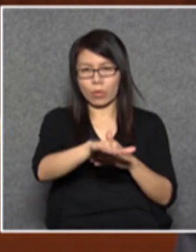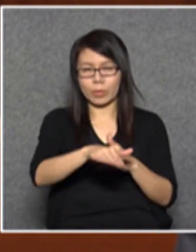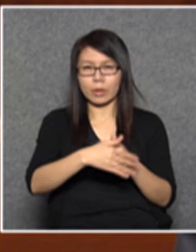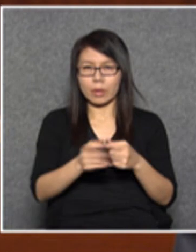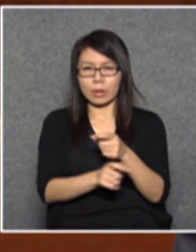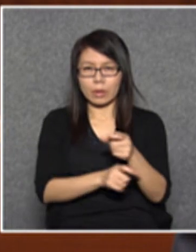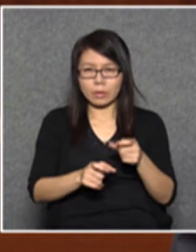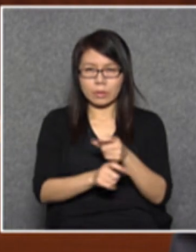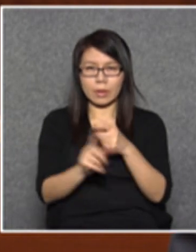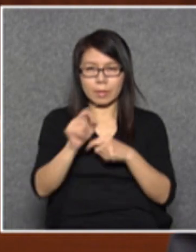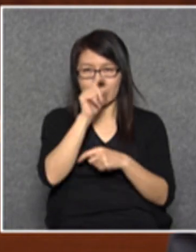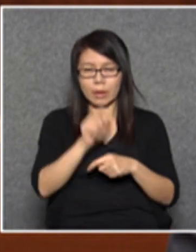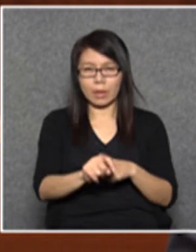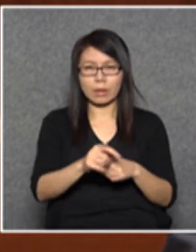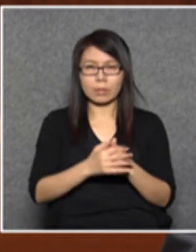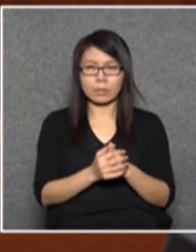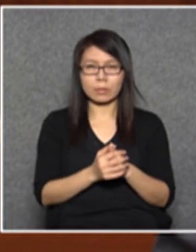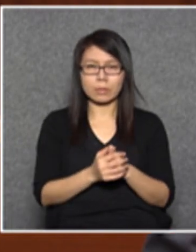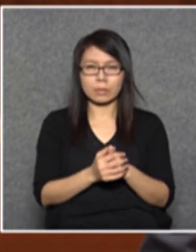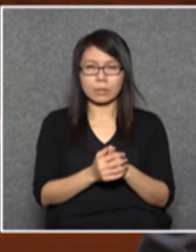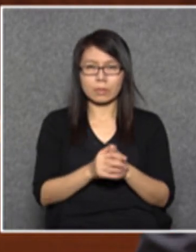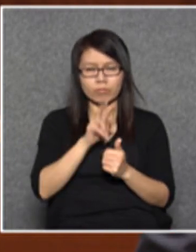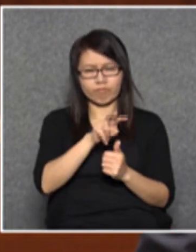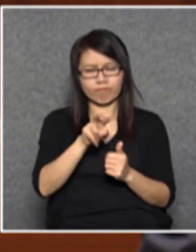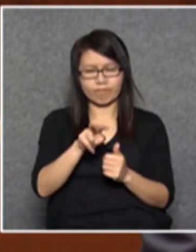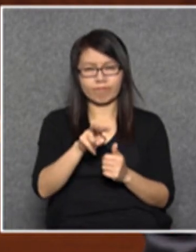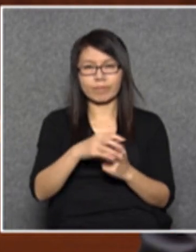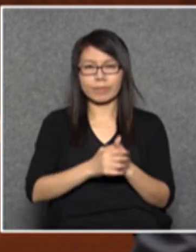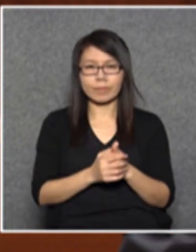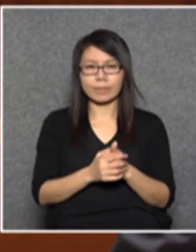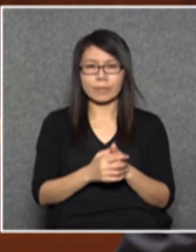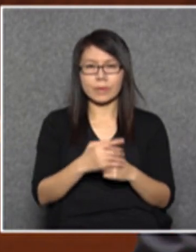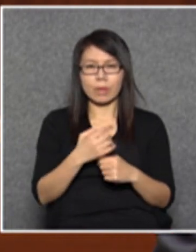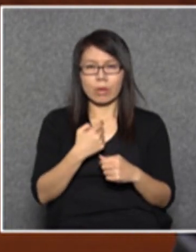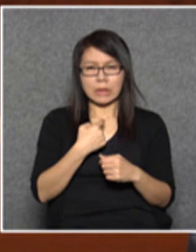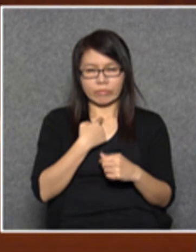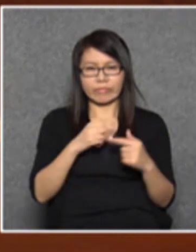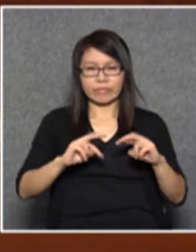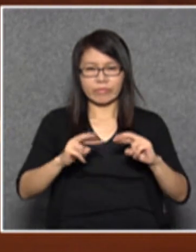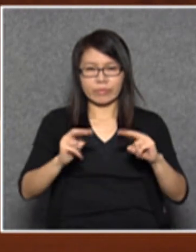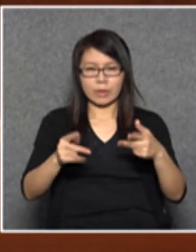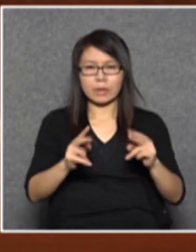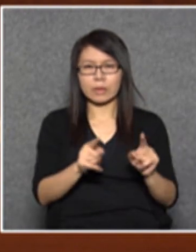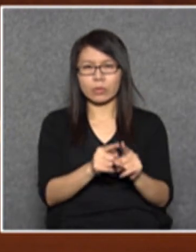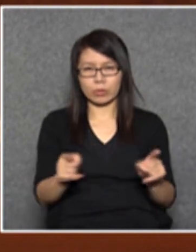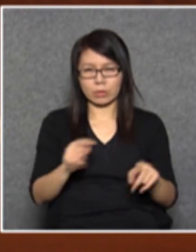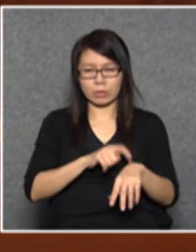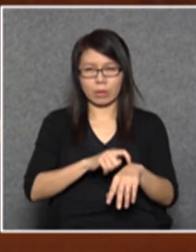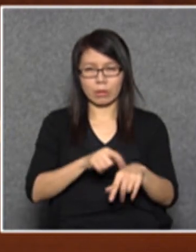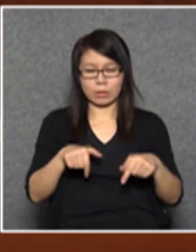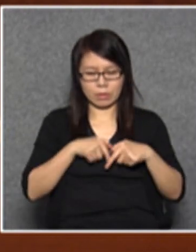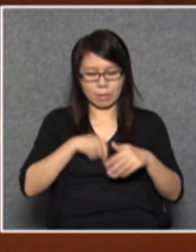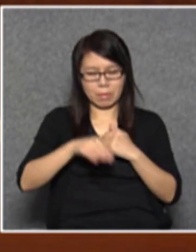濟問題我看還會發展一段時間，但是大家心中有數，今